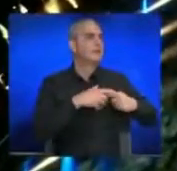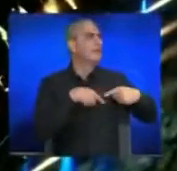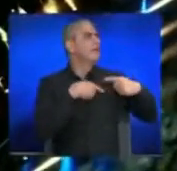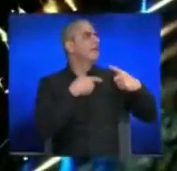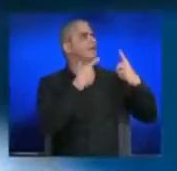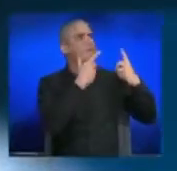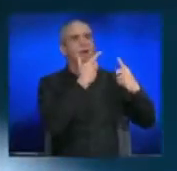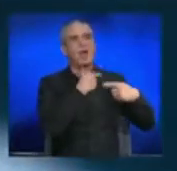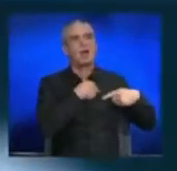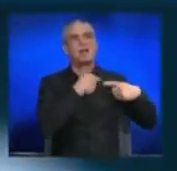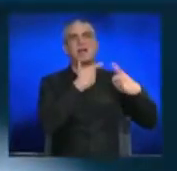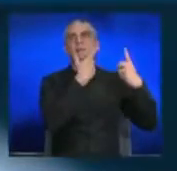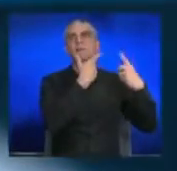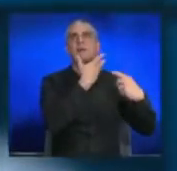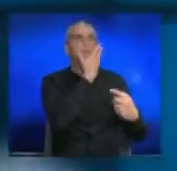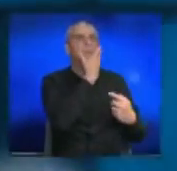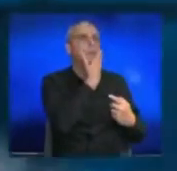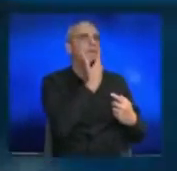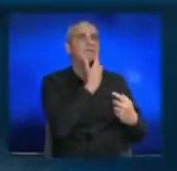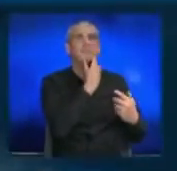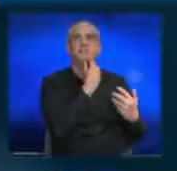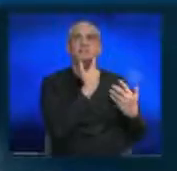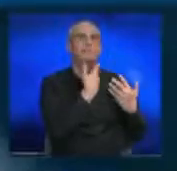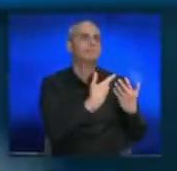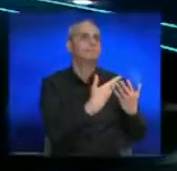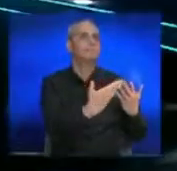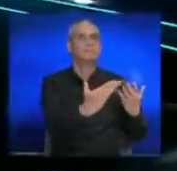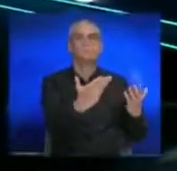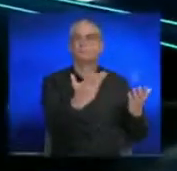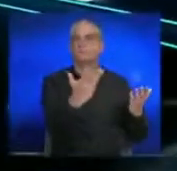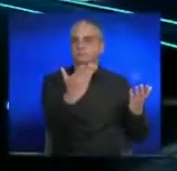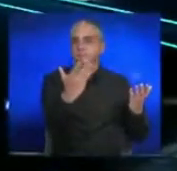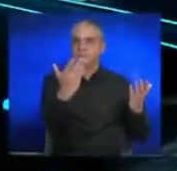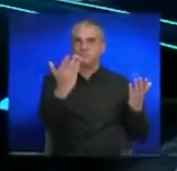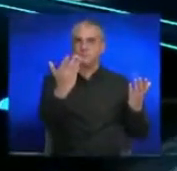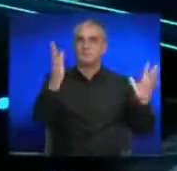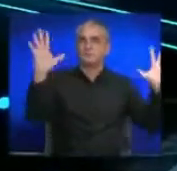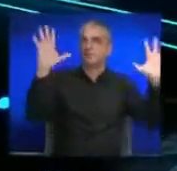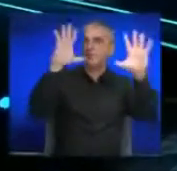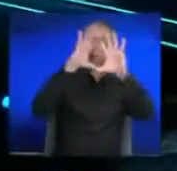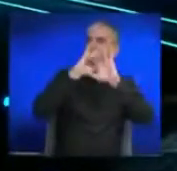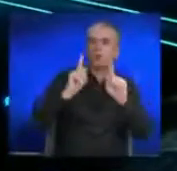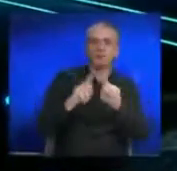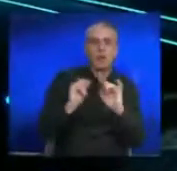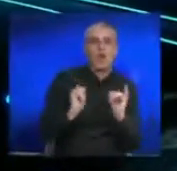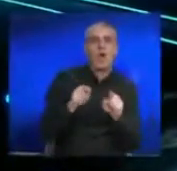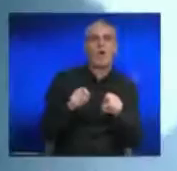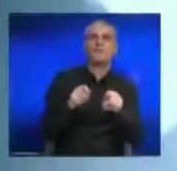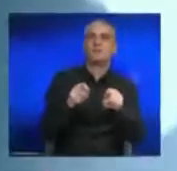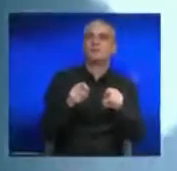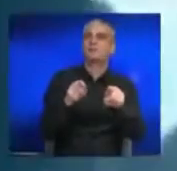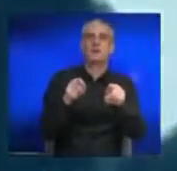והימים כל כך יפים, הלילות של החורף הזה